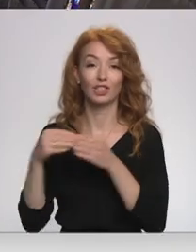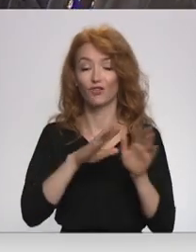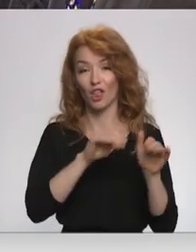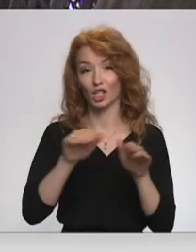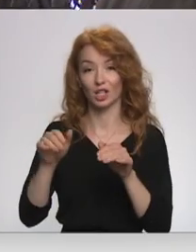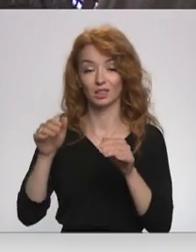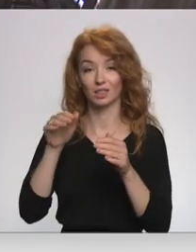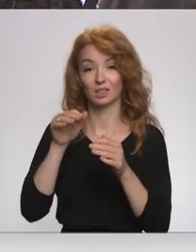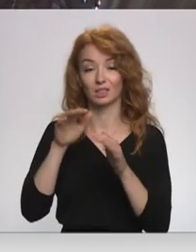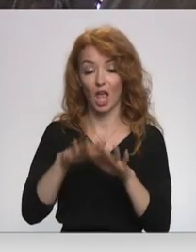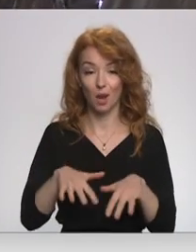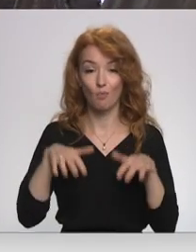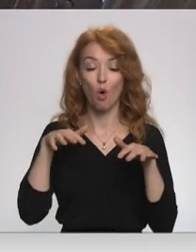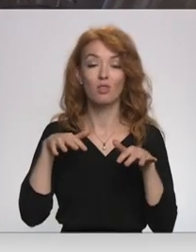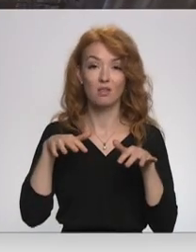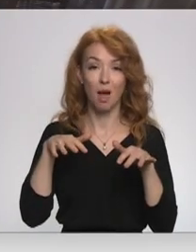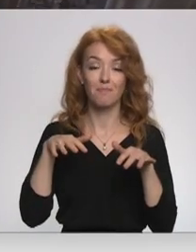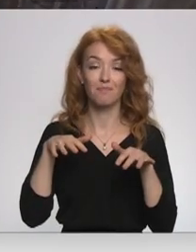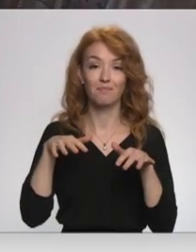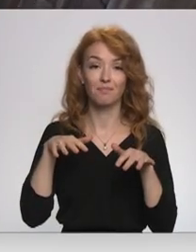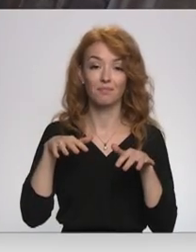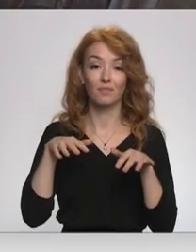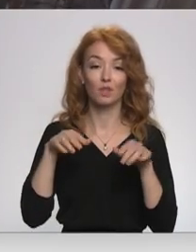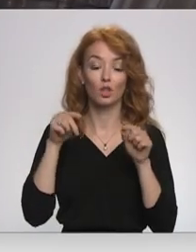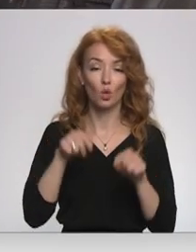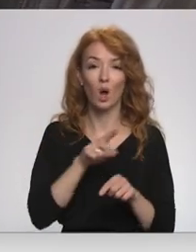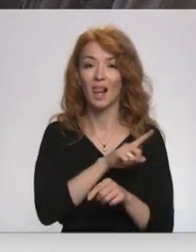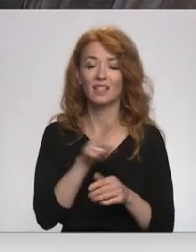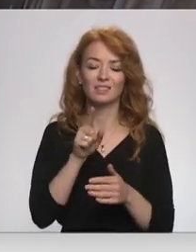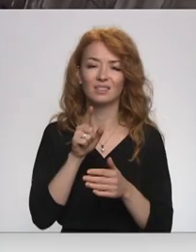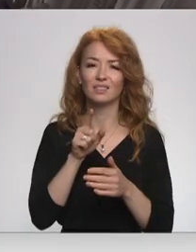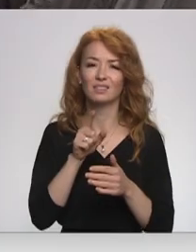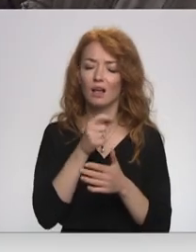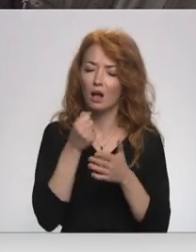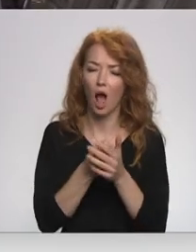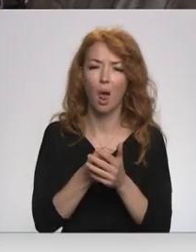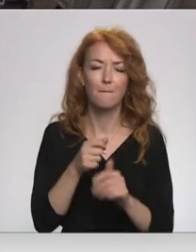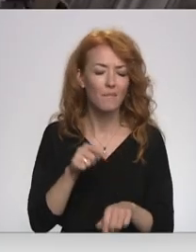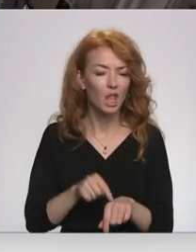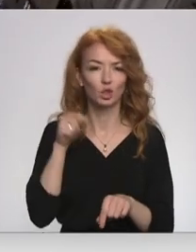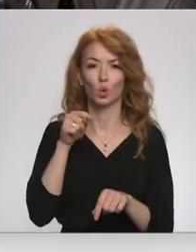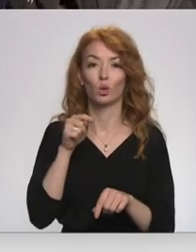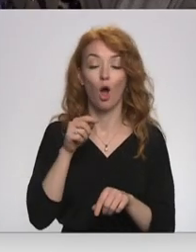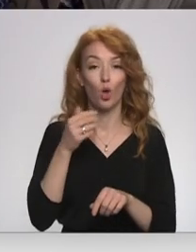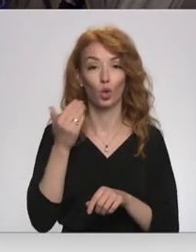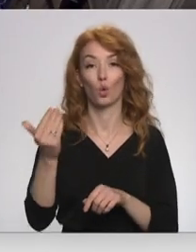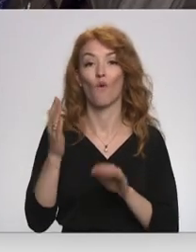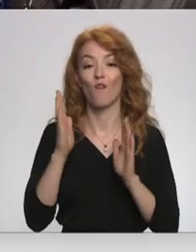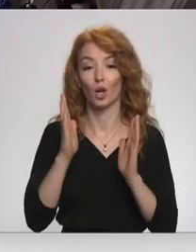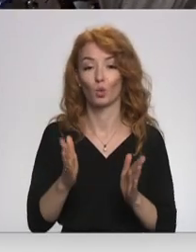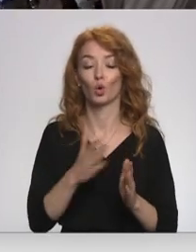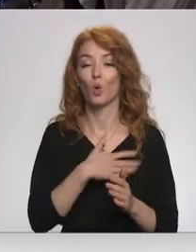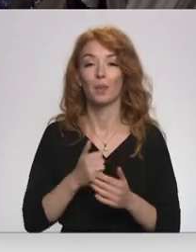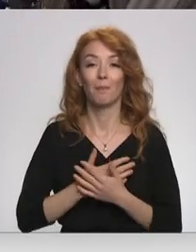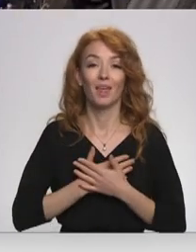ceremonijā Vestminsteras abatijā, to līdz kaulam izjūta, ka tu vari arī būt ļoti